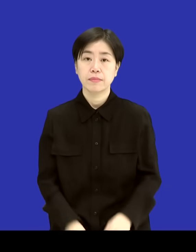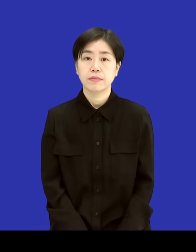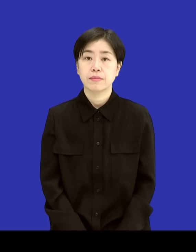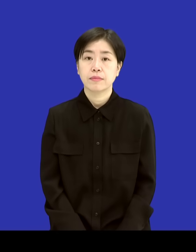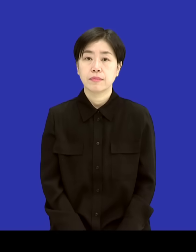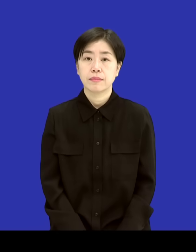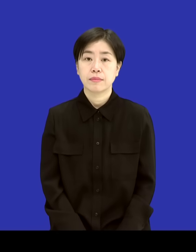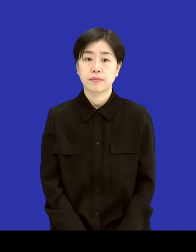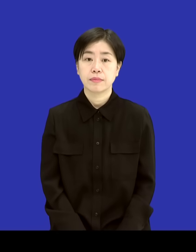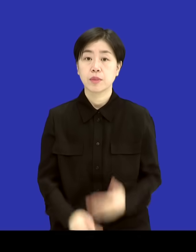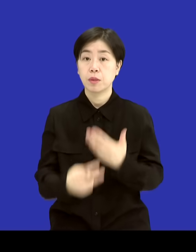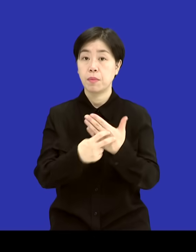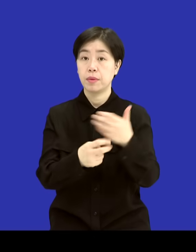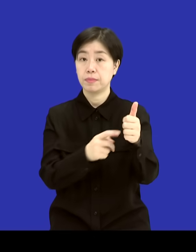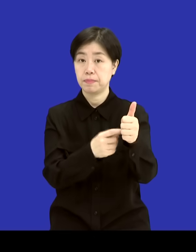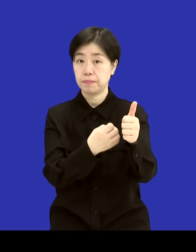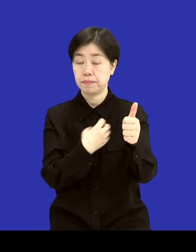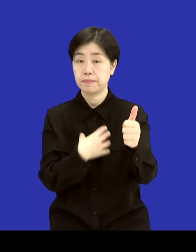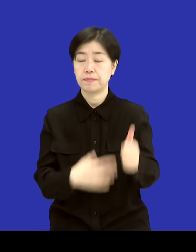하는데 네. 그 의사 선생님께서